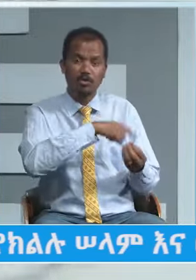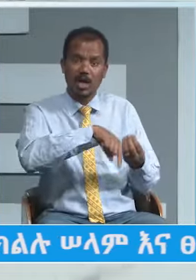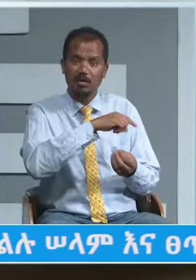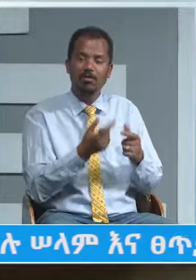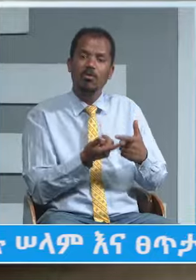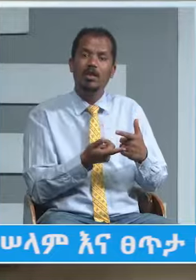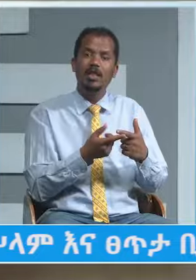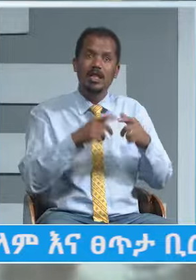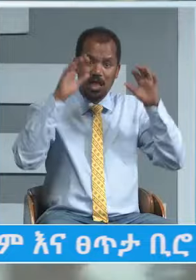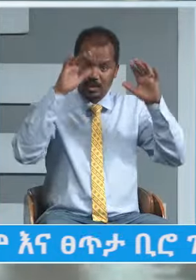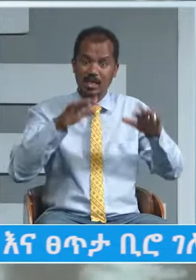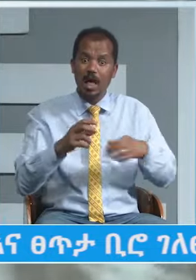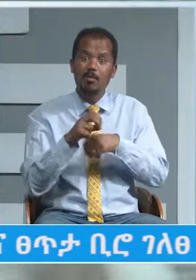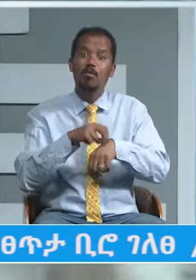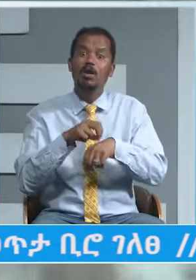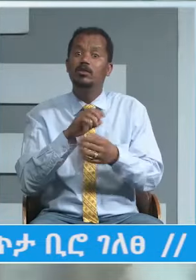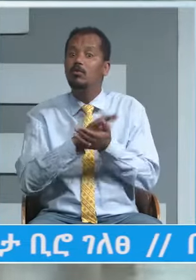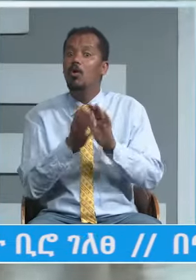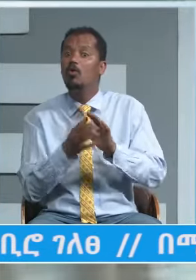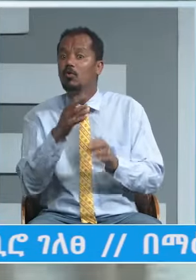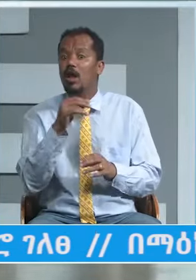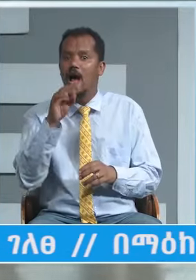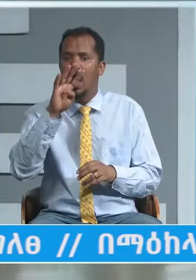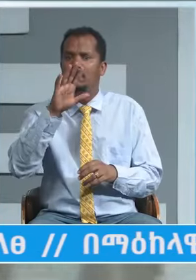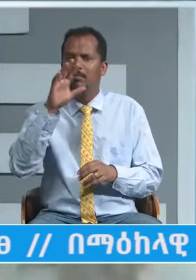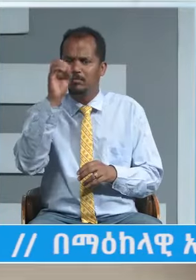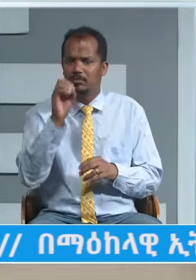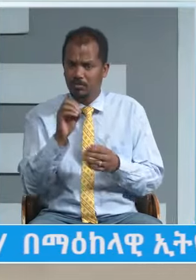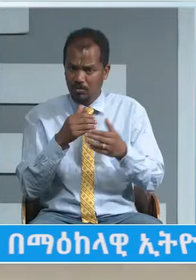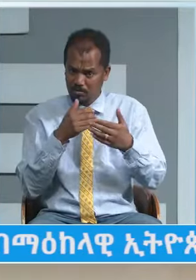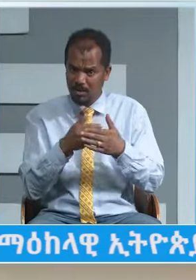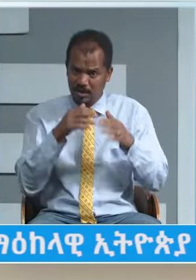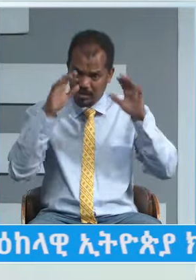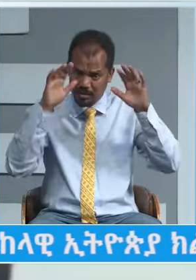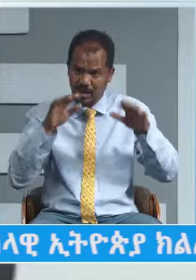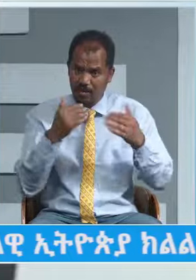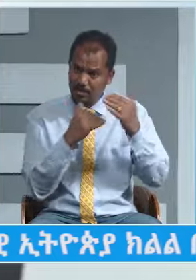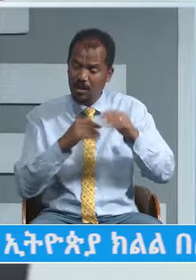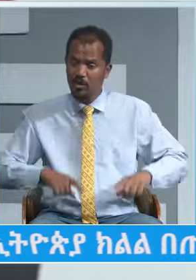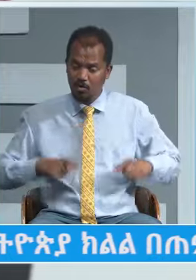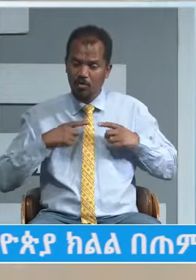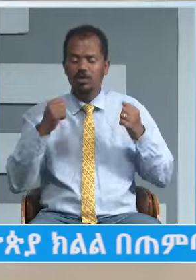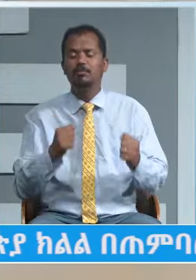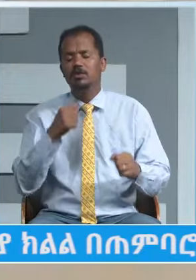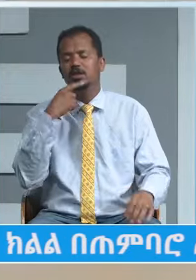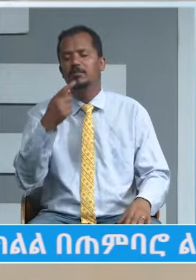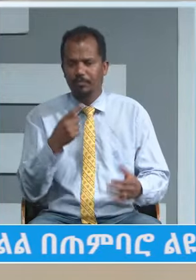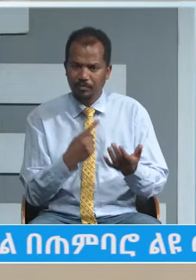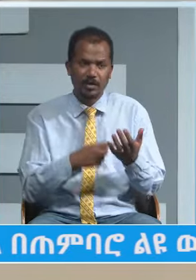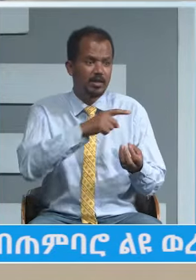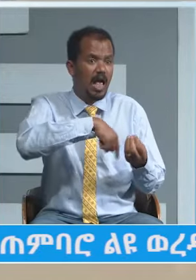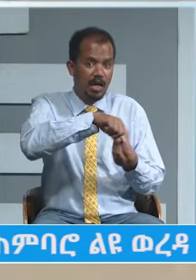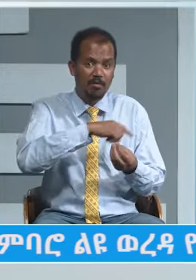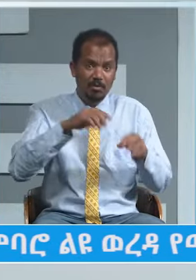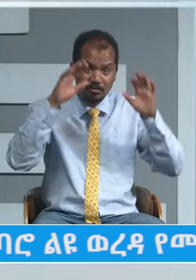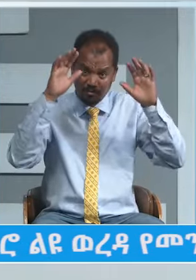በሌሎች አካባቢዎች ሁለተኛ የዝናብ ወቅታቸው መሆኑና እስከ 45 በመቶ የሚደርስ የዝናብ መጠን ሊኖር እንደሚችል አንስተዋል።